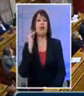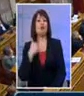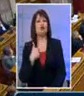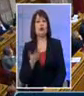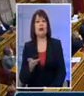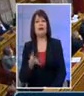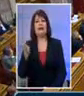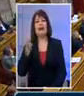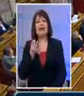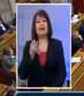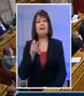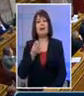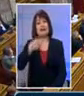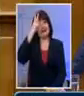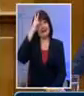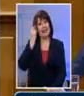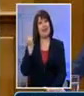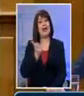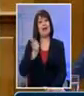Να μιλάτε και για το κατοχικό δάνειο.